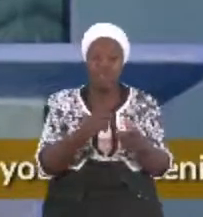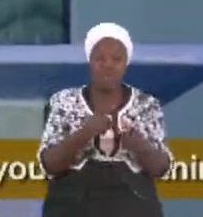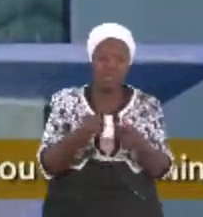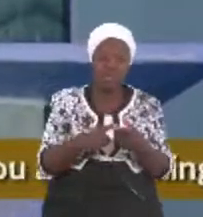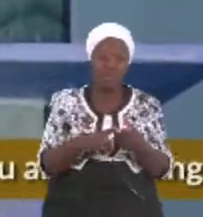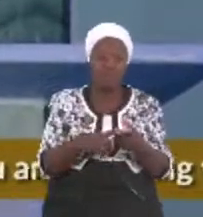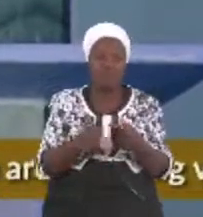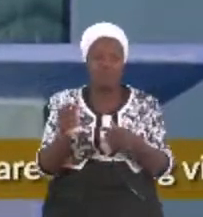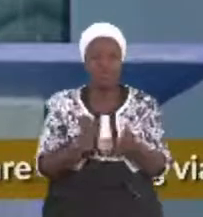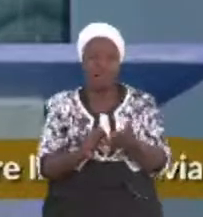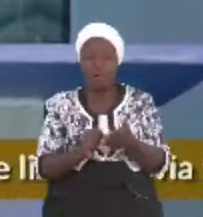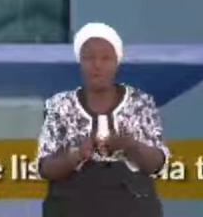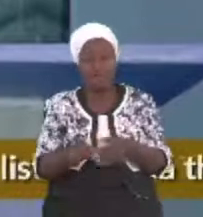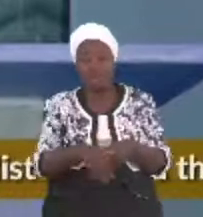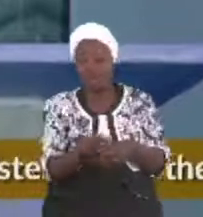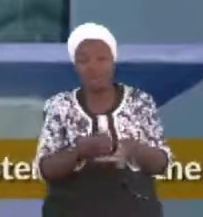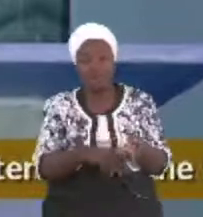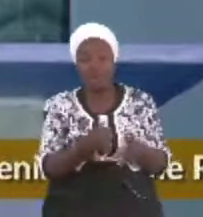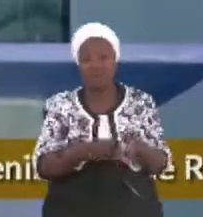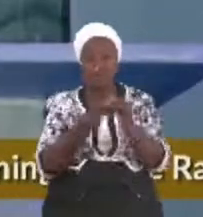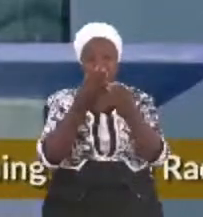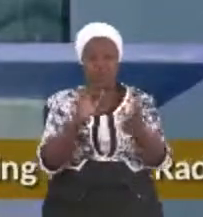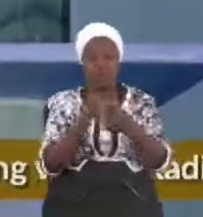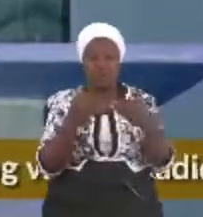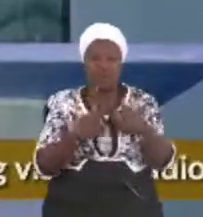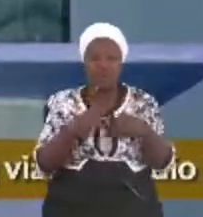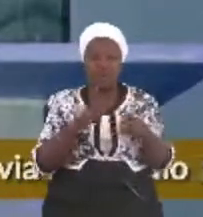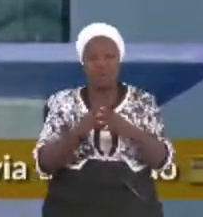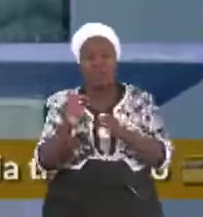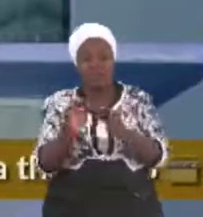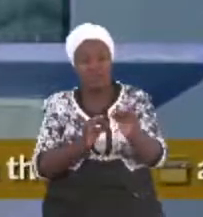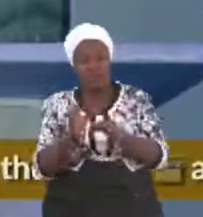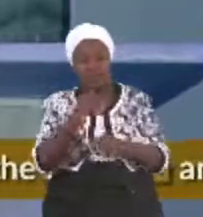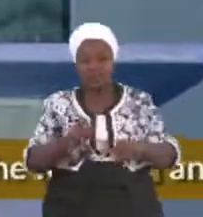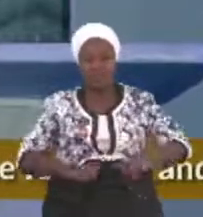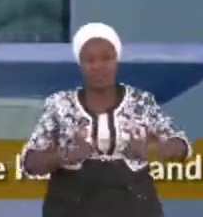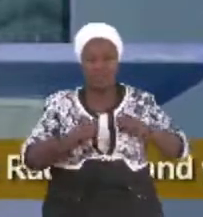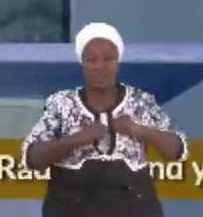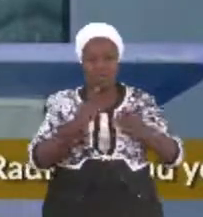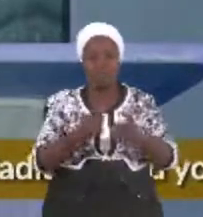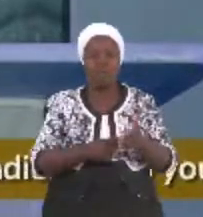Ton numéro WhatsApp si tu l'as, une adresse email si tu l'as.